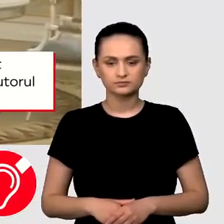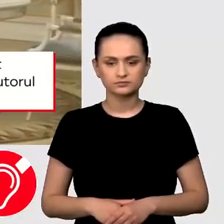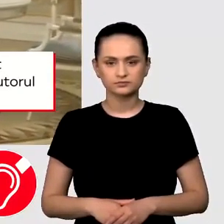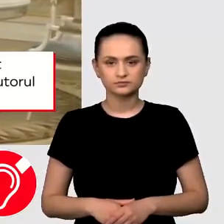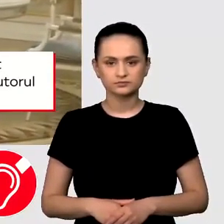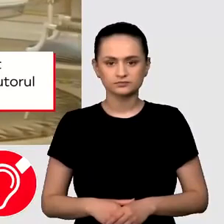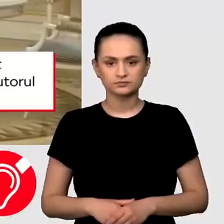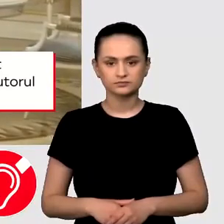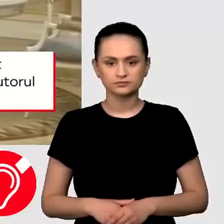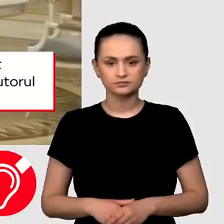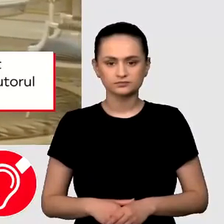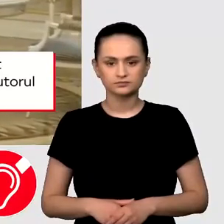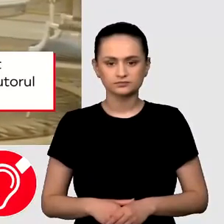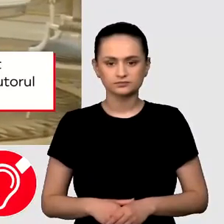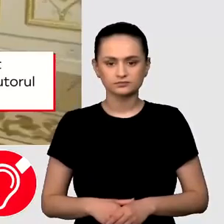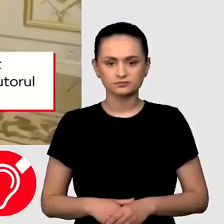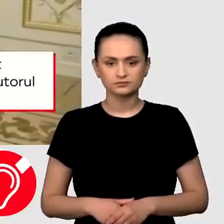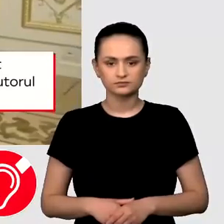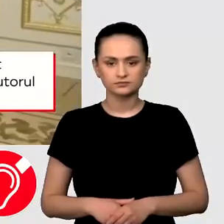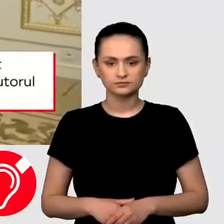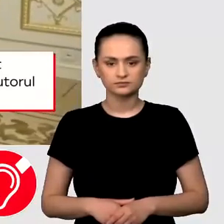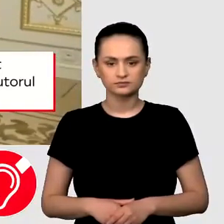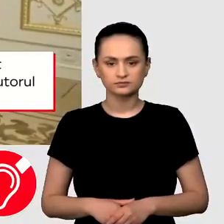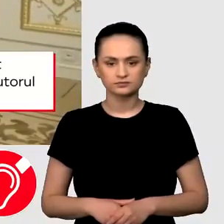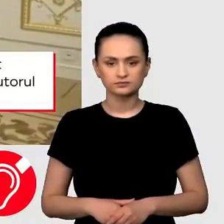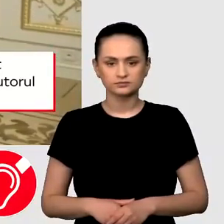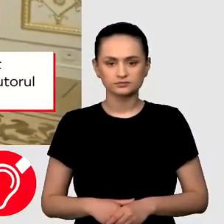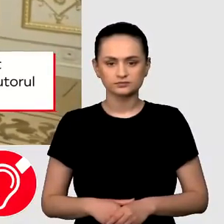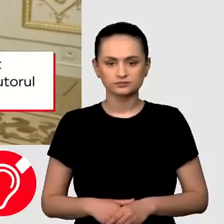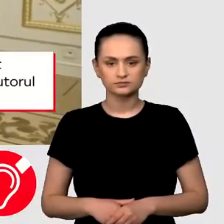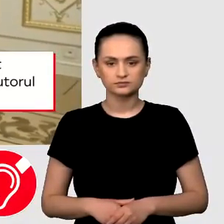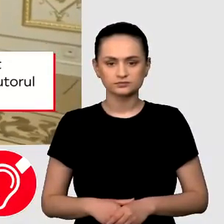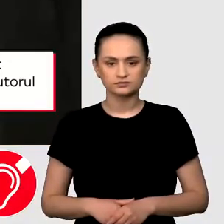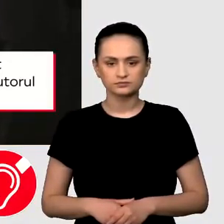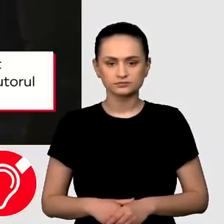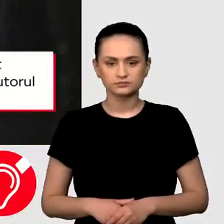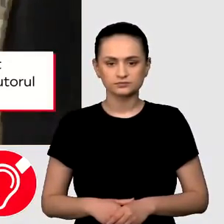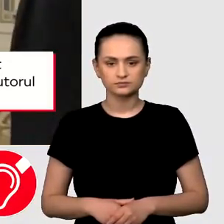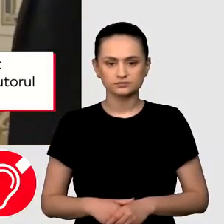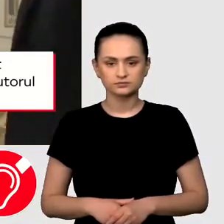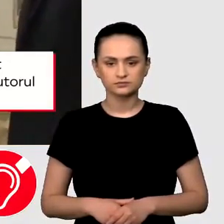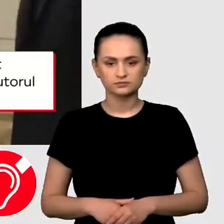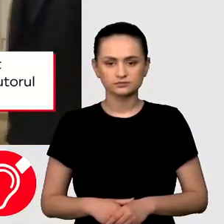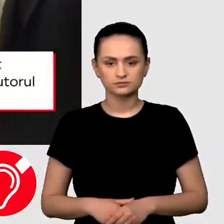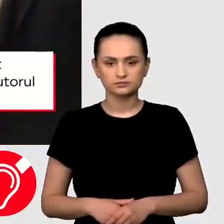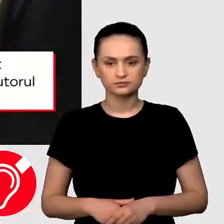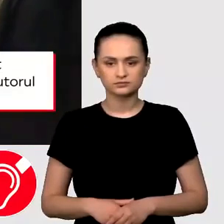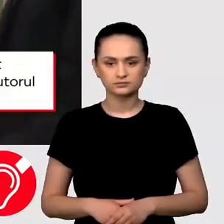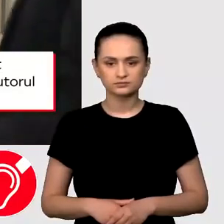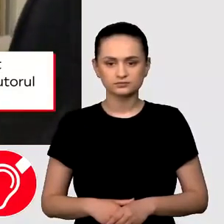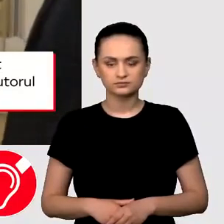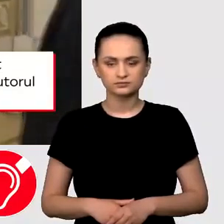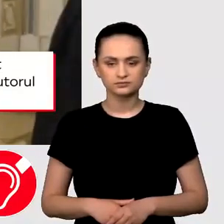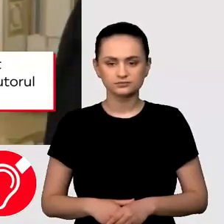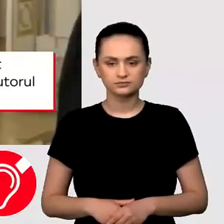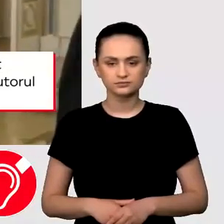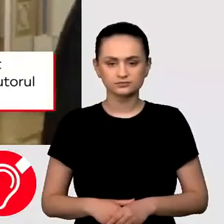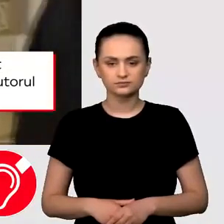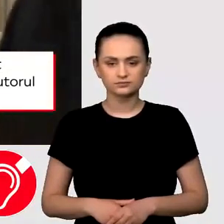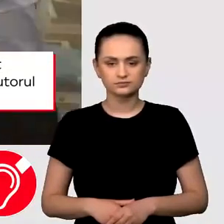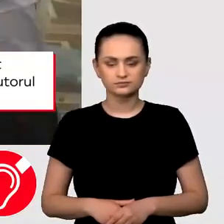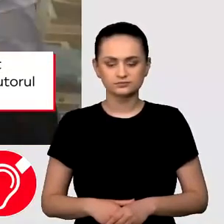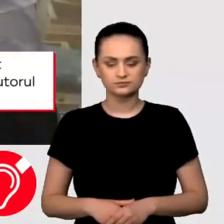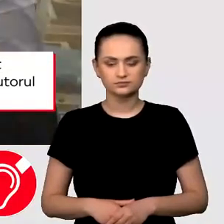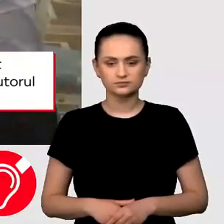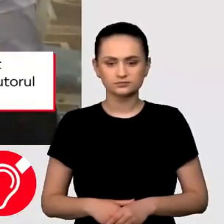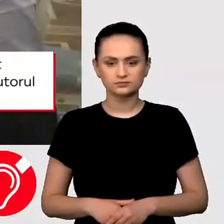vizionare. de la această державă. Mi se văsă cuținuim. Tocmărind